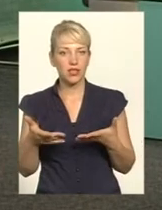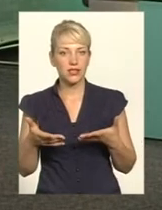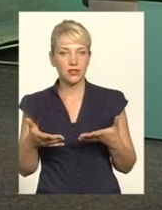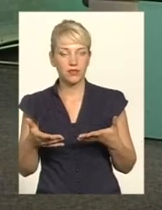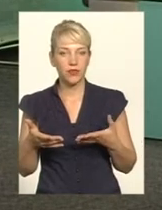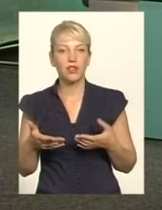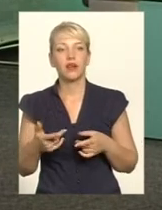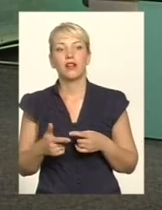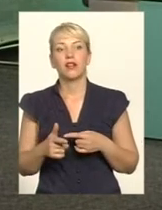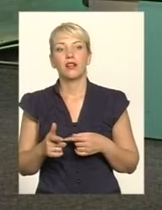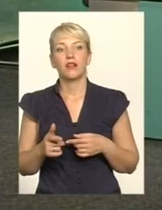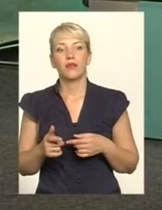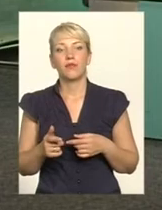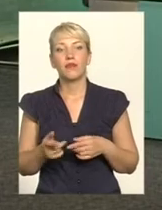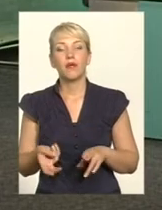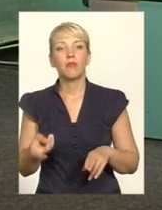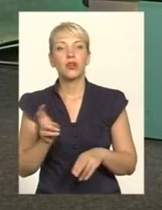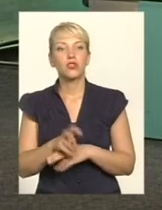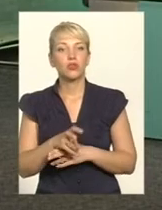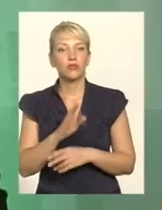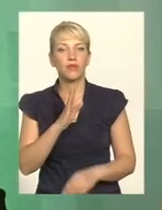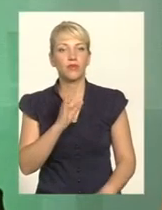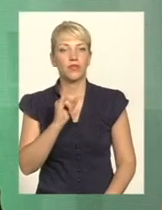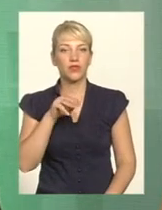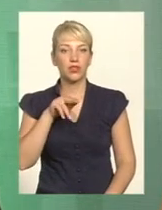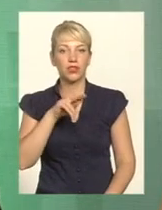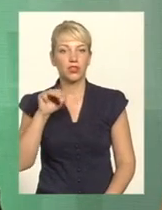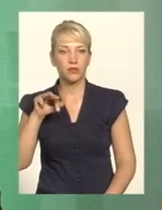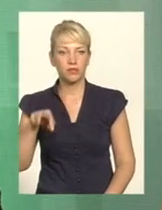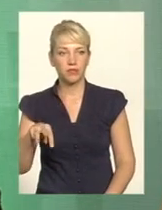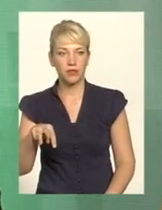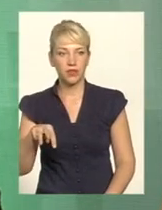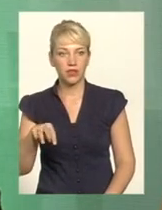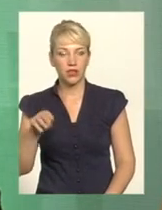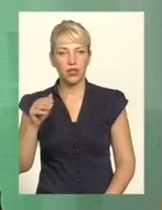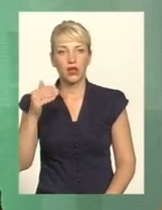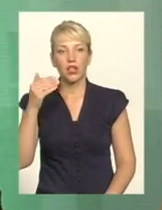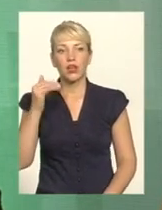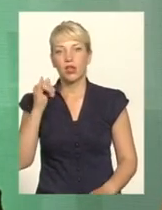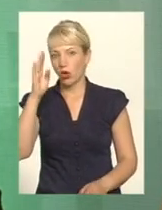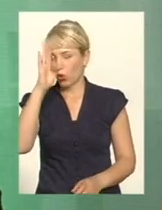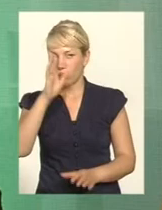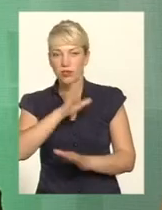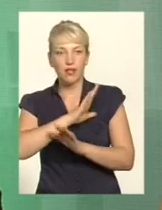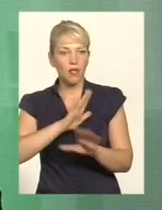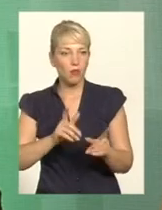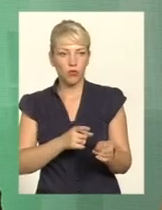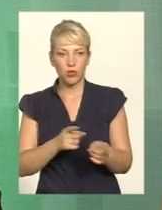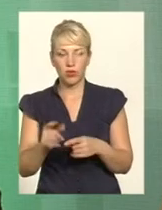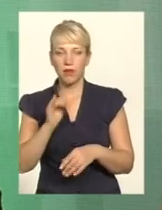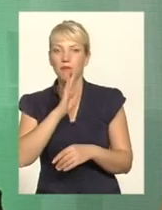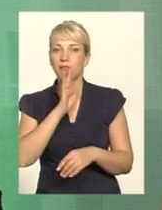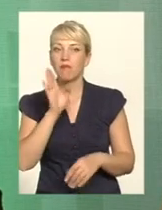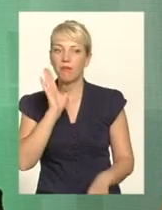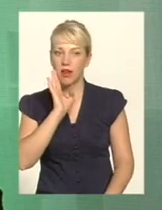прийшов відчим в сім'ю, і абсолютно хлопець не був підготовлений. І мати,